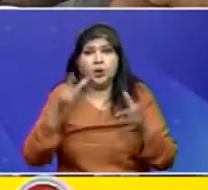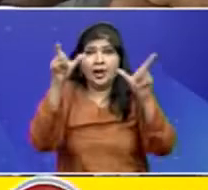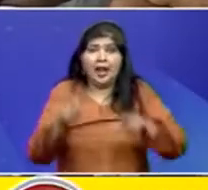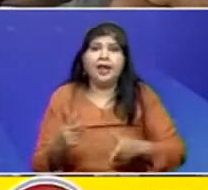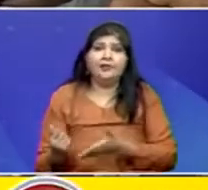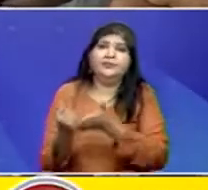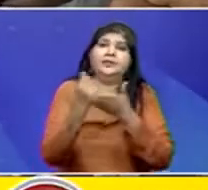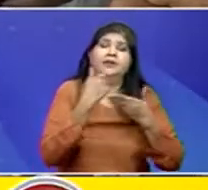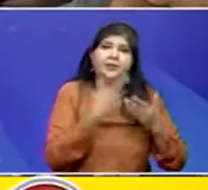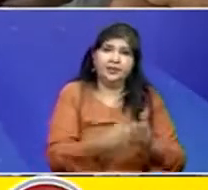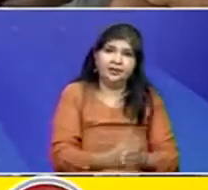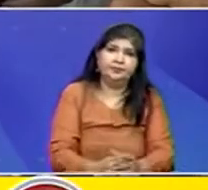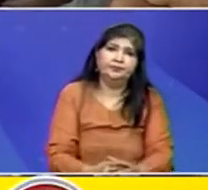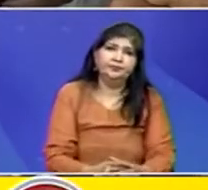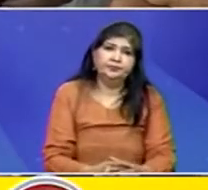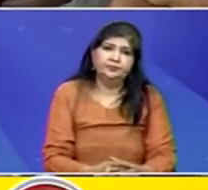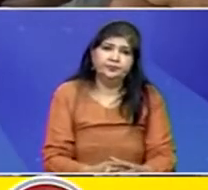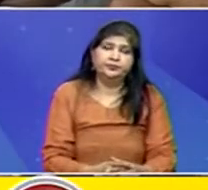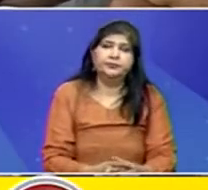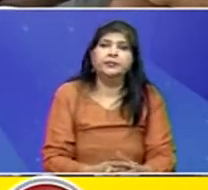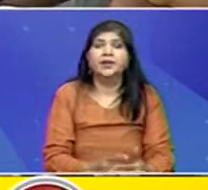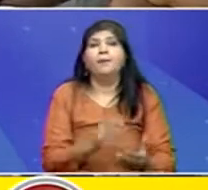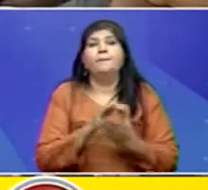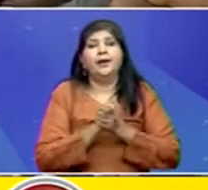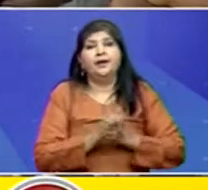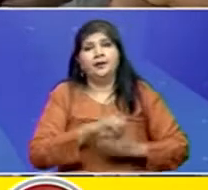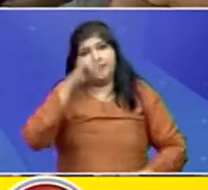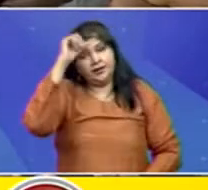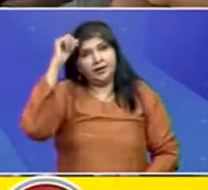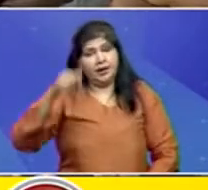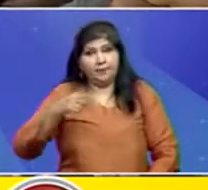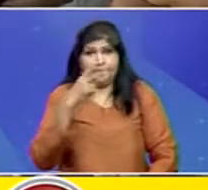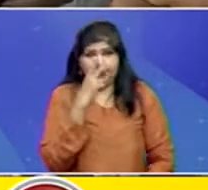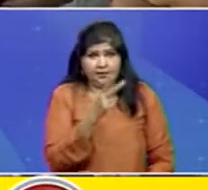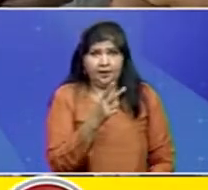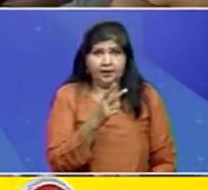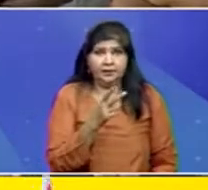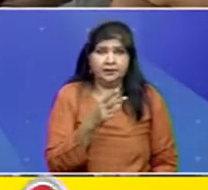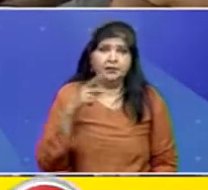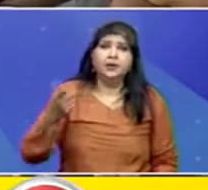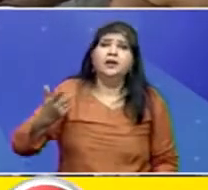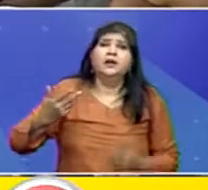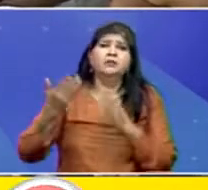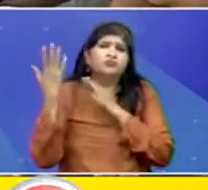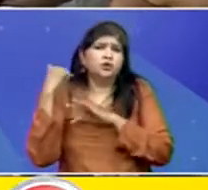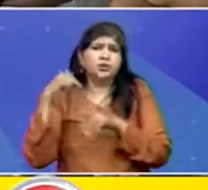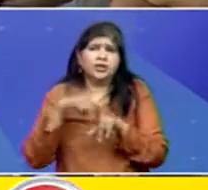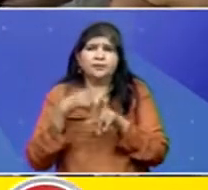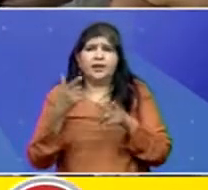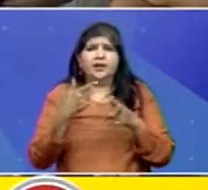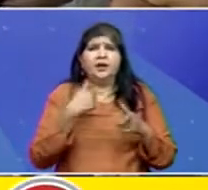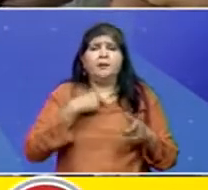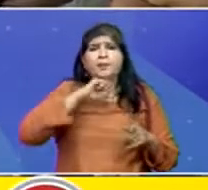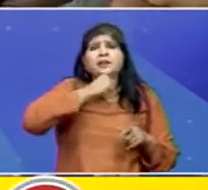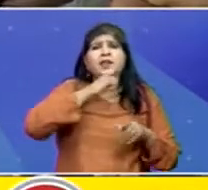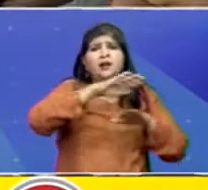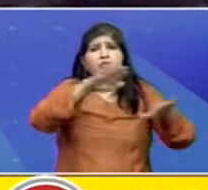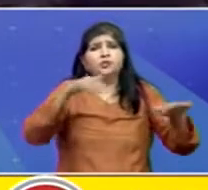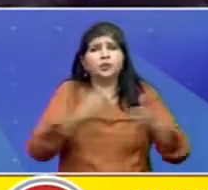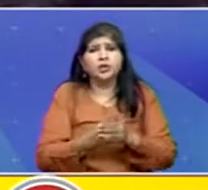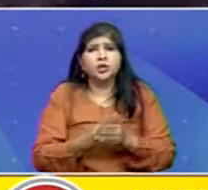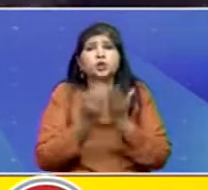चाहेंगे मेरे पैरे देश स्वासियों आपने देखा होगा कि कुछ दिन पहले मैंने अपने युवा दोस्तों से